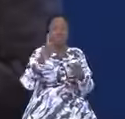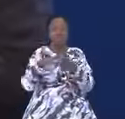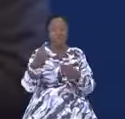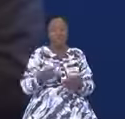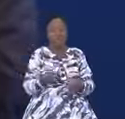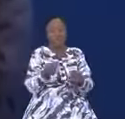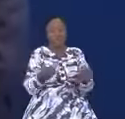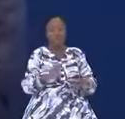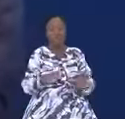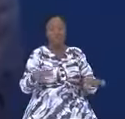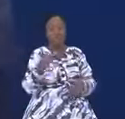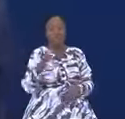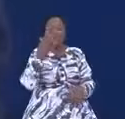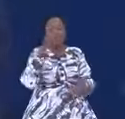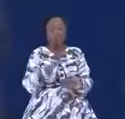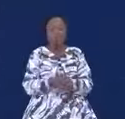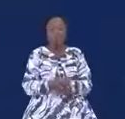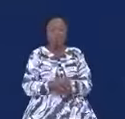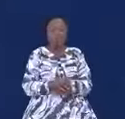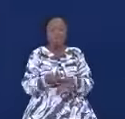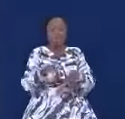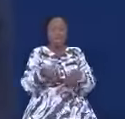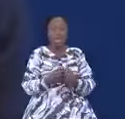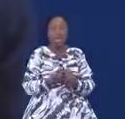et toi aujourd'hui